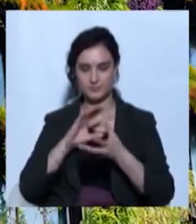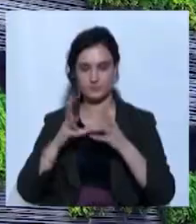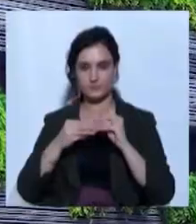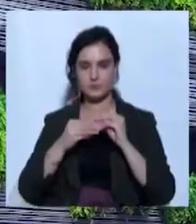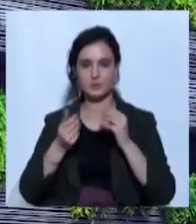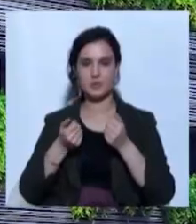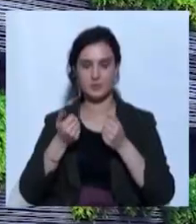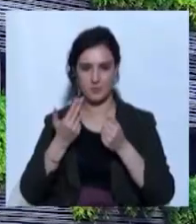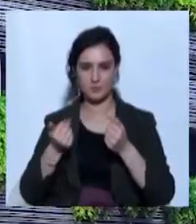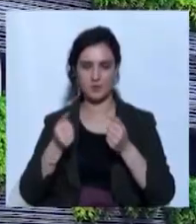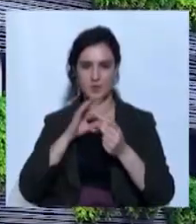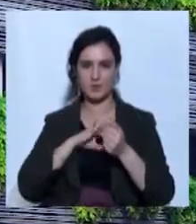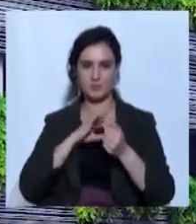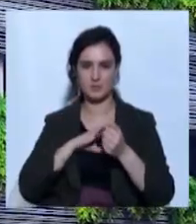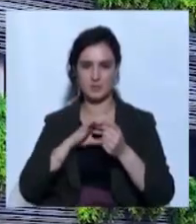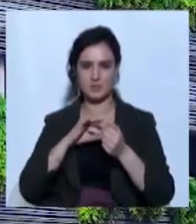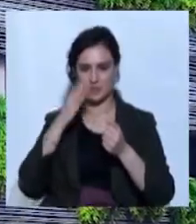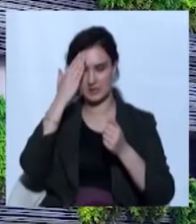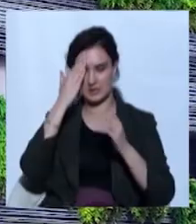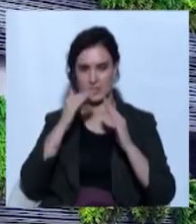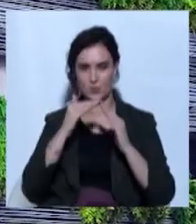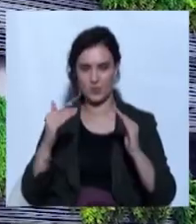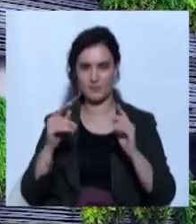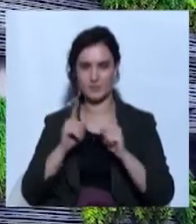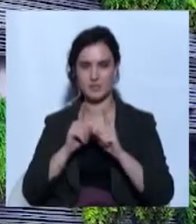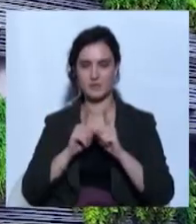ძირითადად რა თქმა უნდა იყენებენ სახურავებზე, ასევე